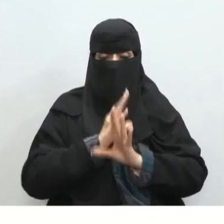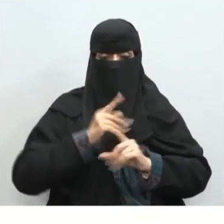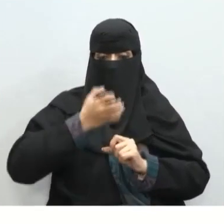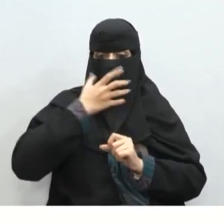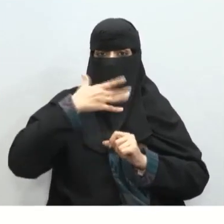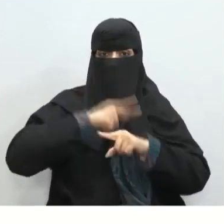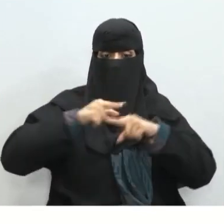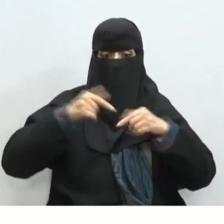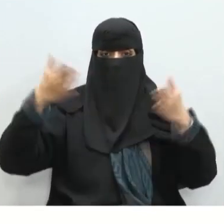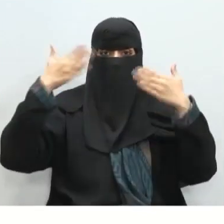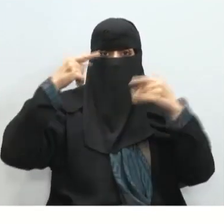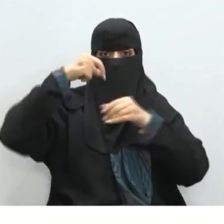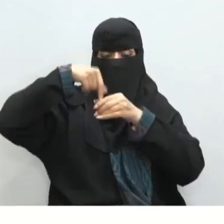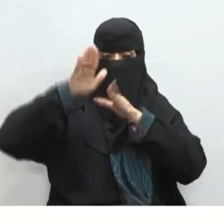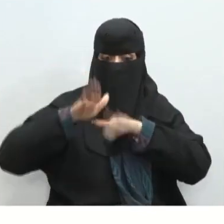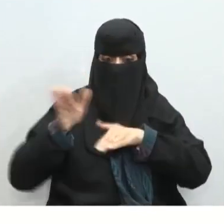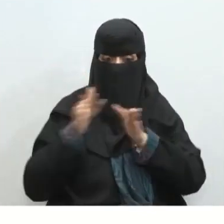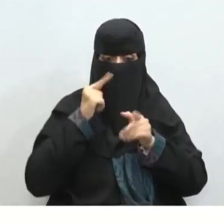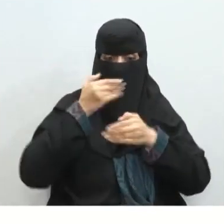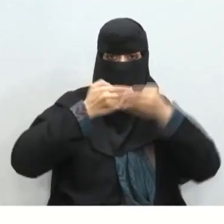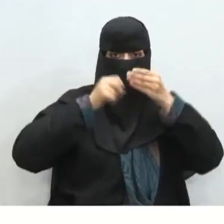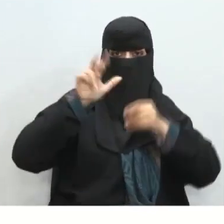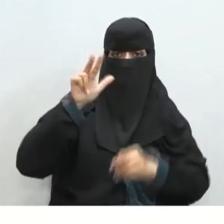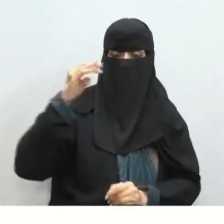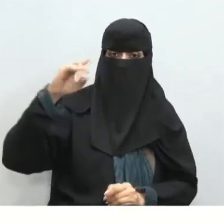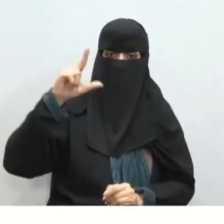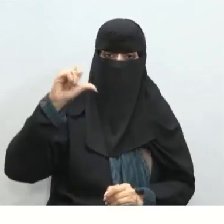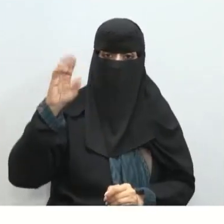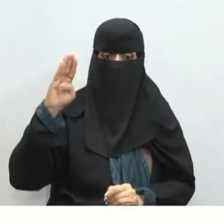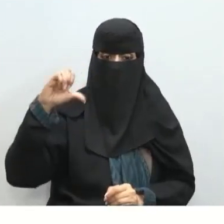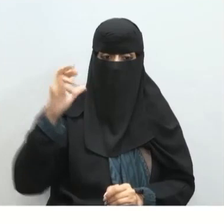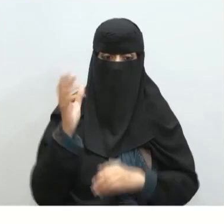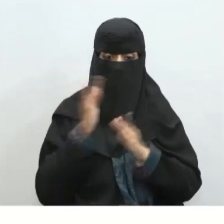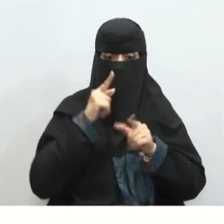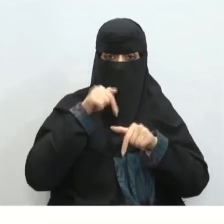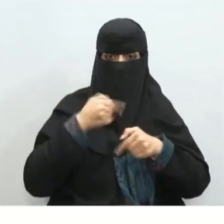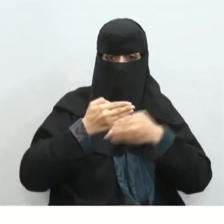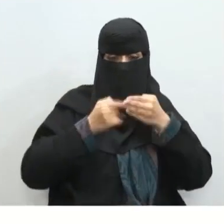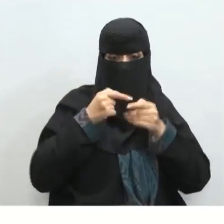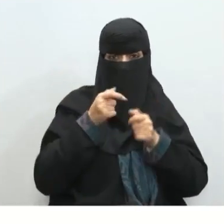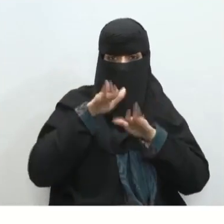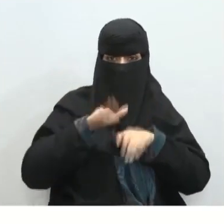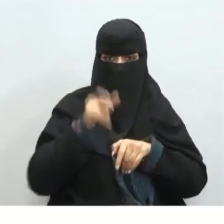الجلوكوز وهو ليس بناتج يتكون تستعمل المخلوقات الحيه ذاتيه